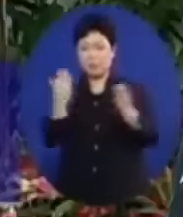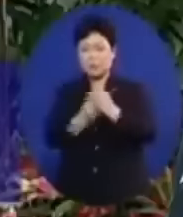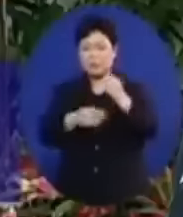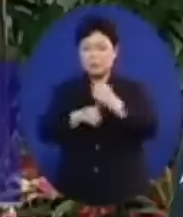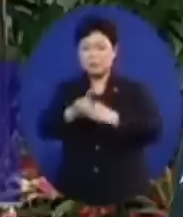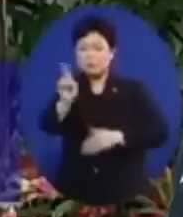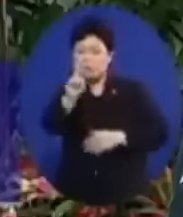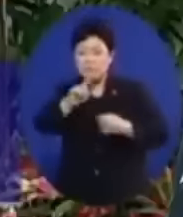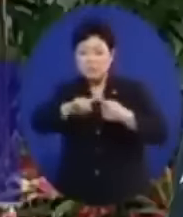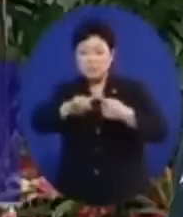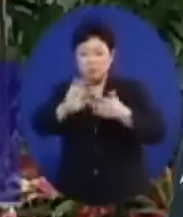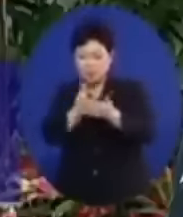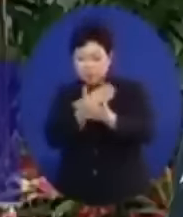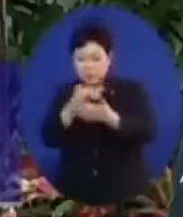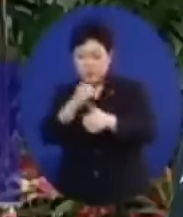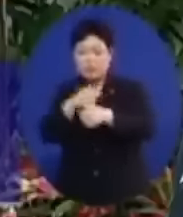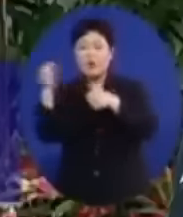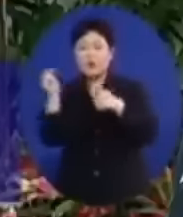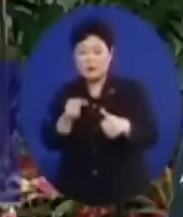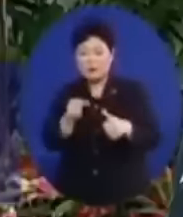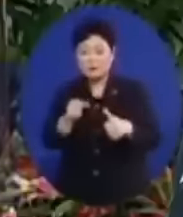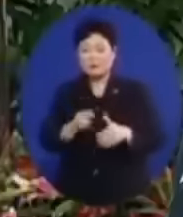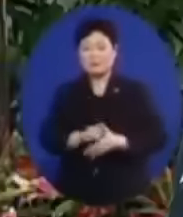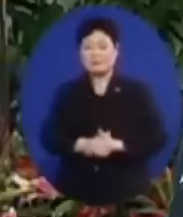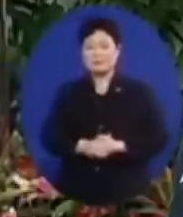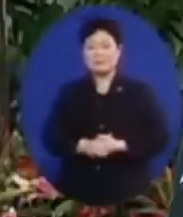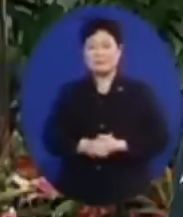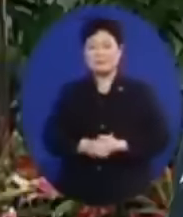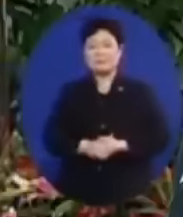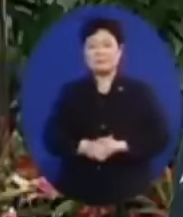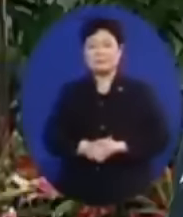온전하신 뜻이 무엇인지 분별하도록 하라.